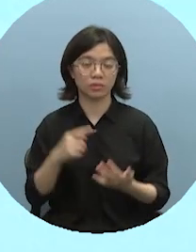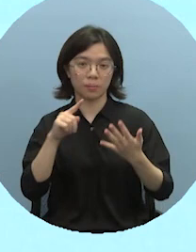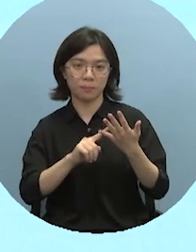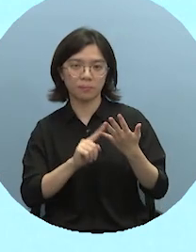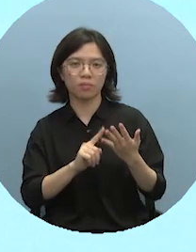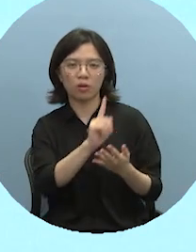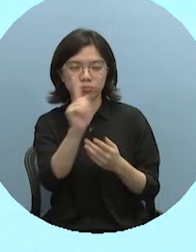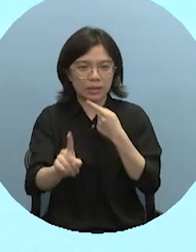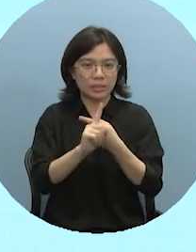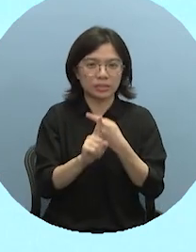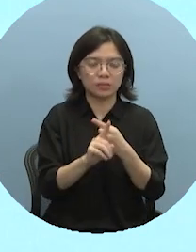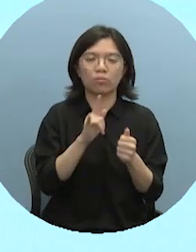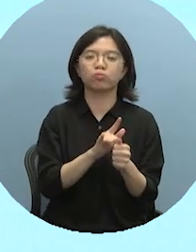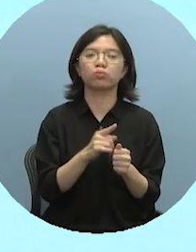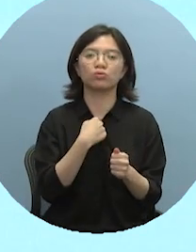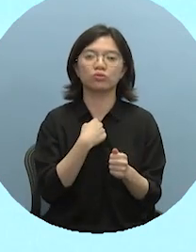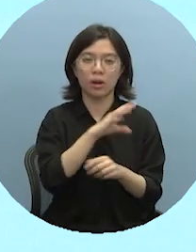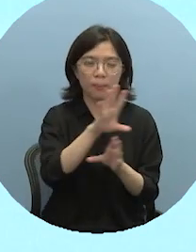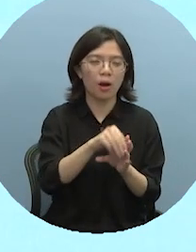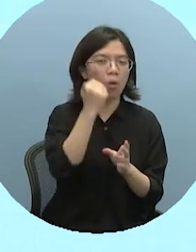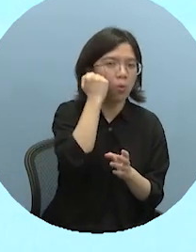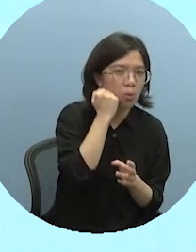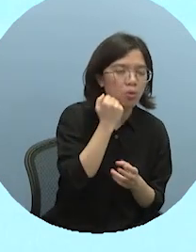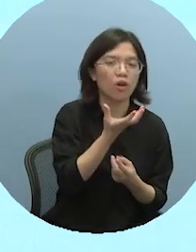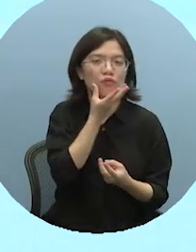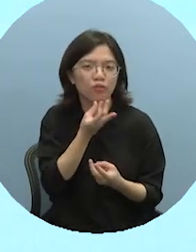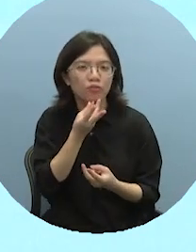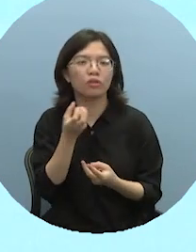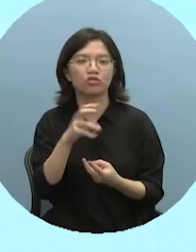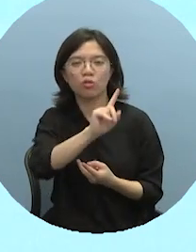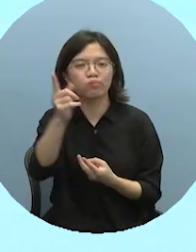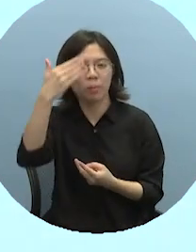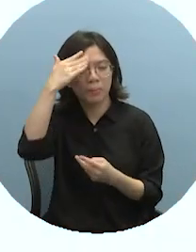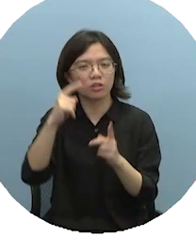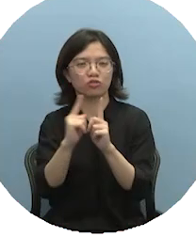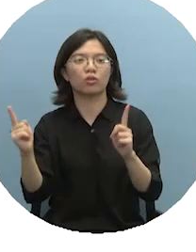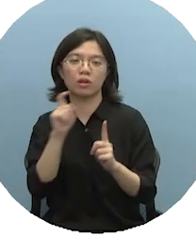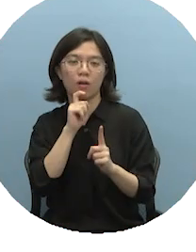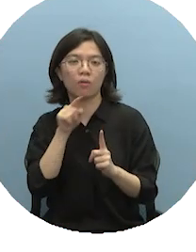險的人士，包括一老一幼和長期病患者